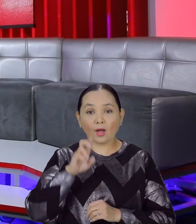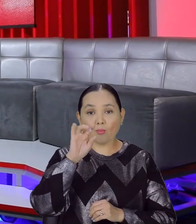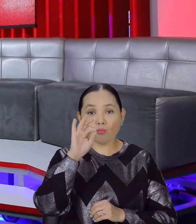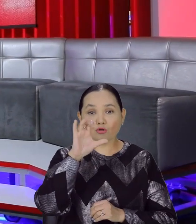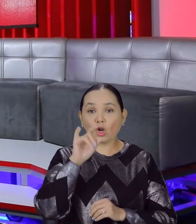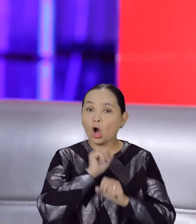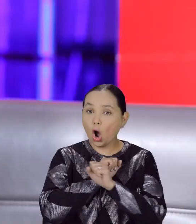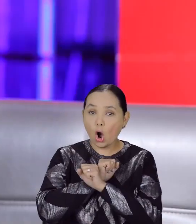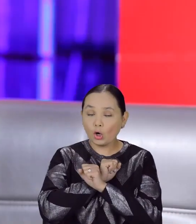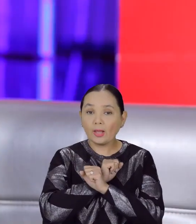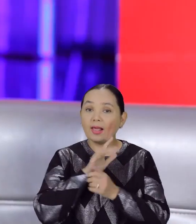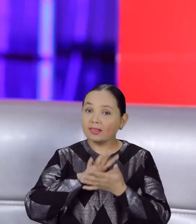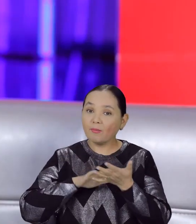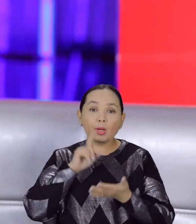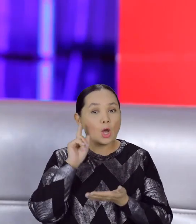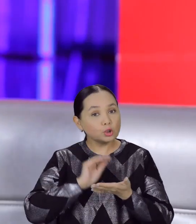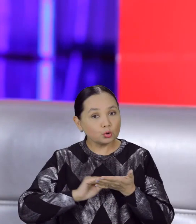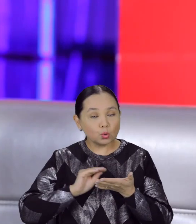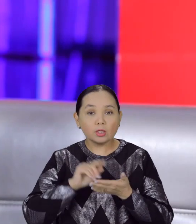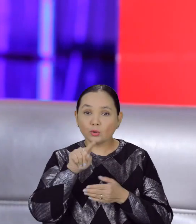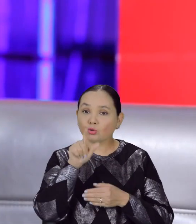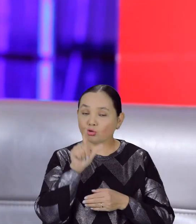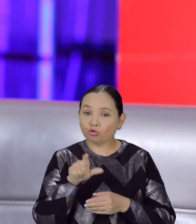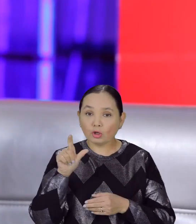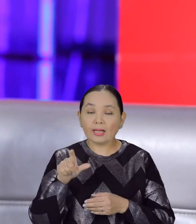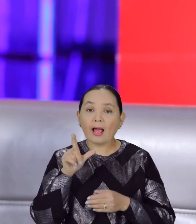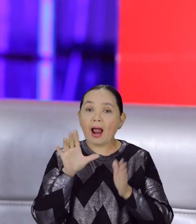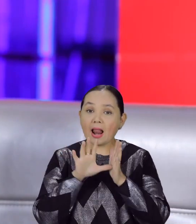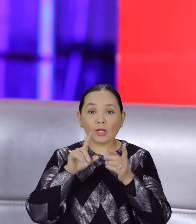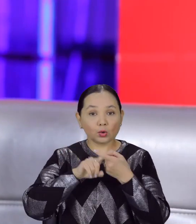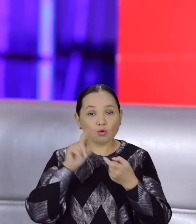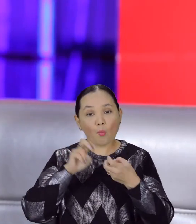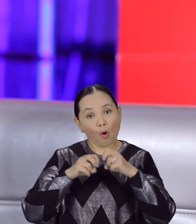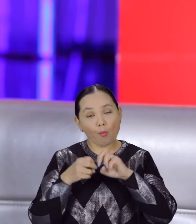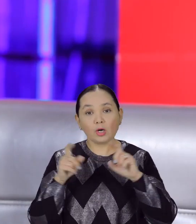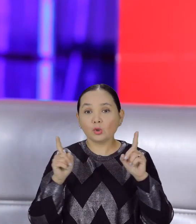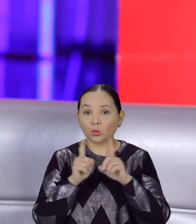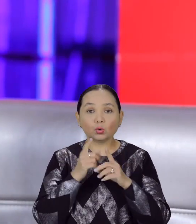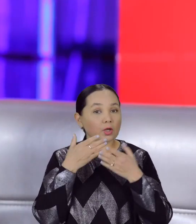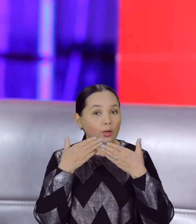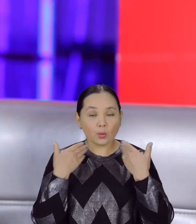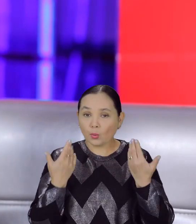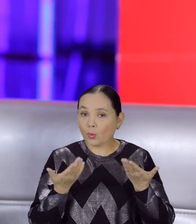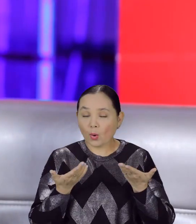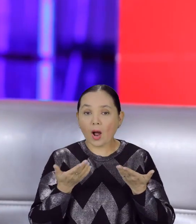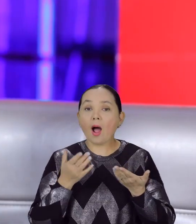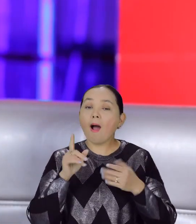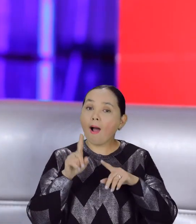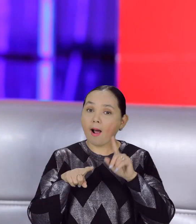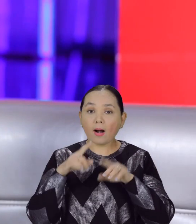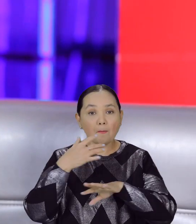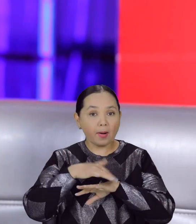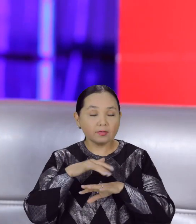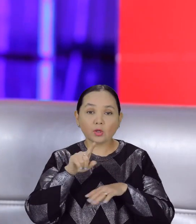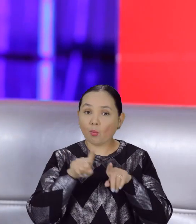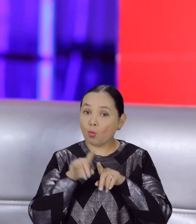Bo'stonliqdagi oromgoh davomida yosh jurnalistlar ana shu joyda elektr uzilishlari bilan bog'liq muammolarga duch kelishgani yo'q. Lekin ayrim